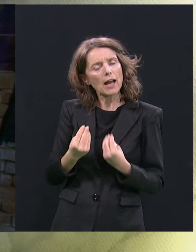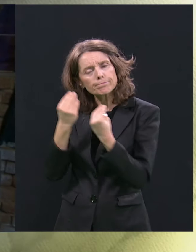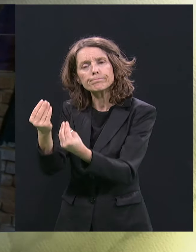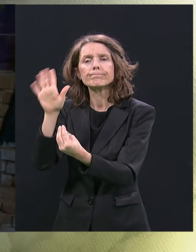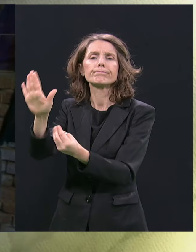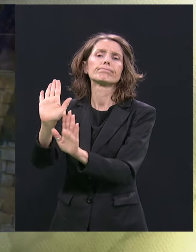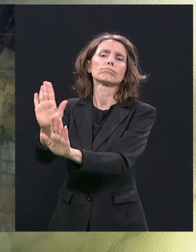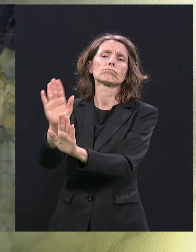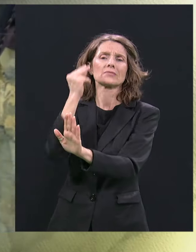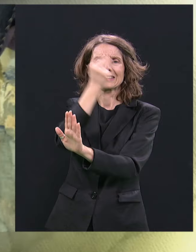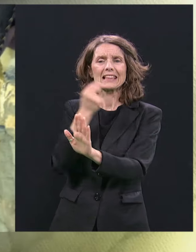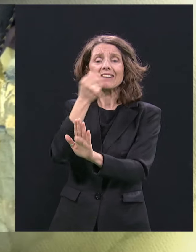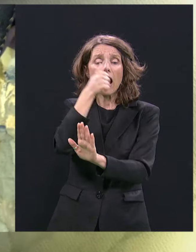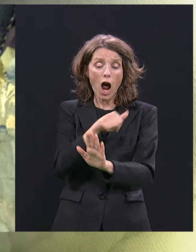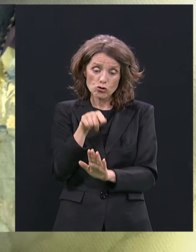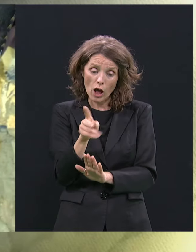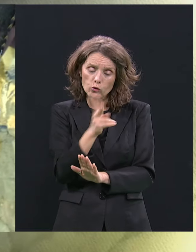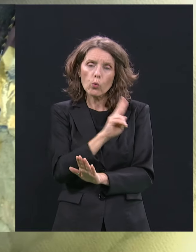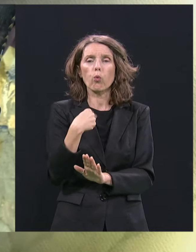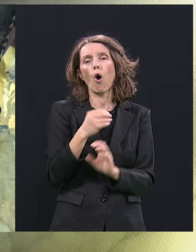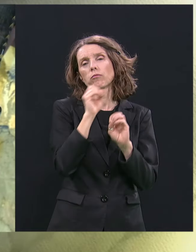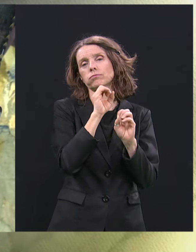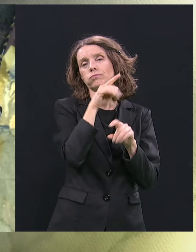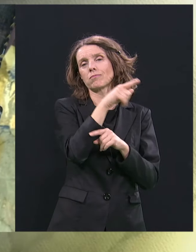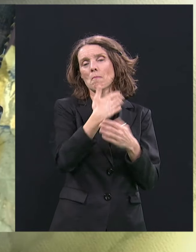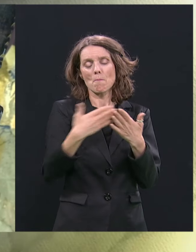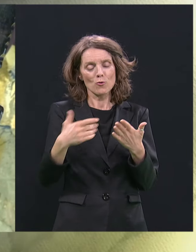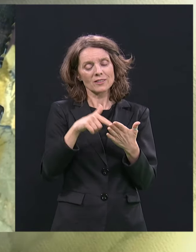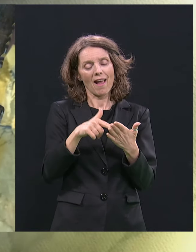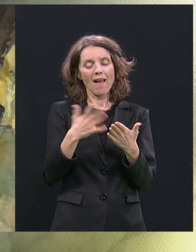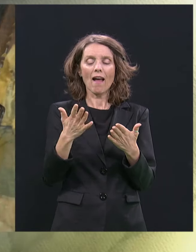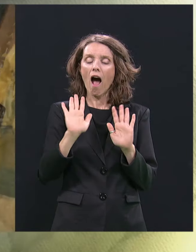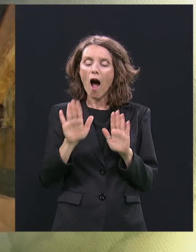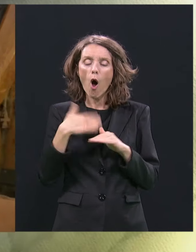muzeju, a mi na drvetu da maštamo i da stvaramo.